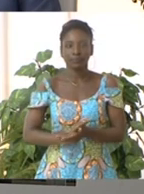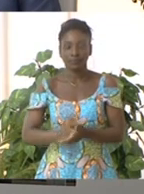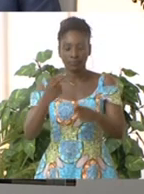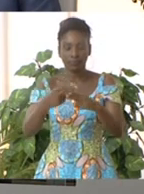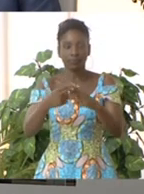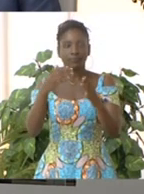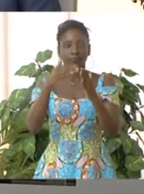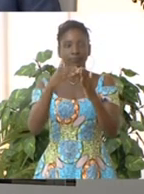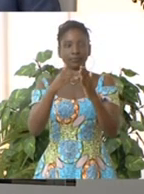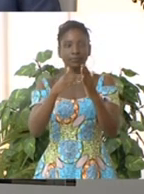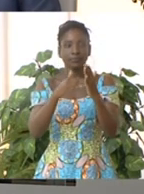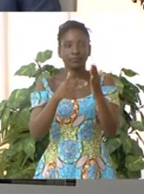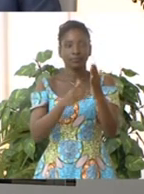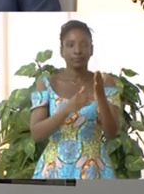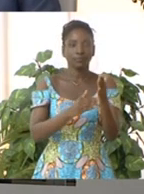Inscrit